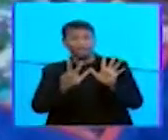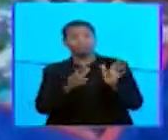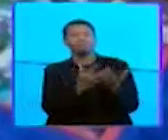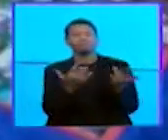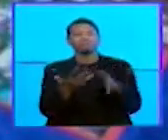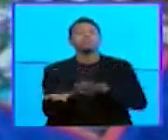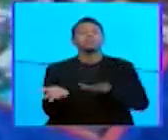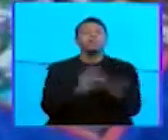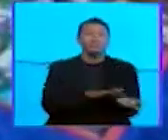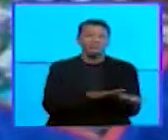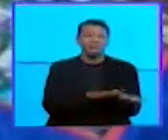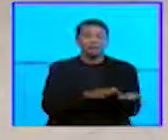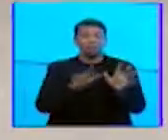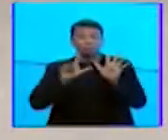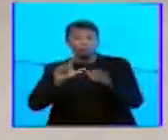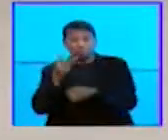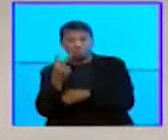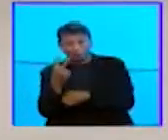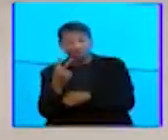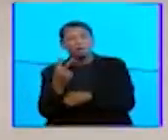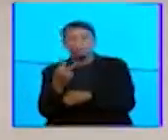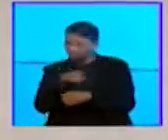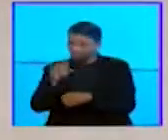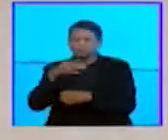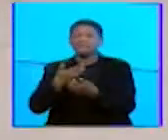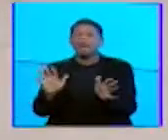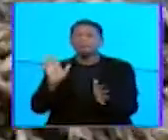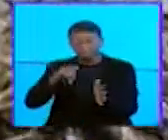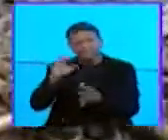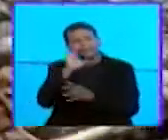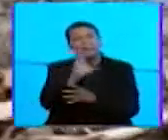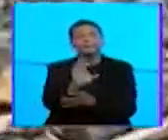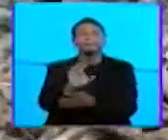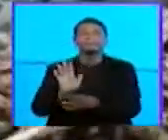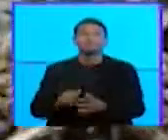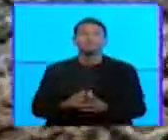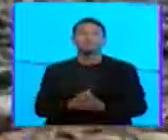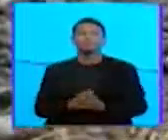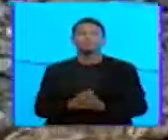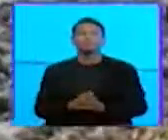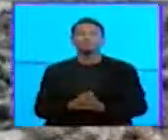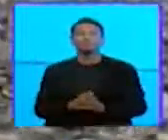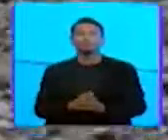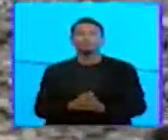hilang. Dari Alor dan Malaka, Nusa Tenggara Timur, tim kontributor melaporkan.